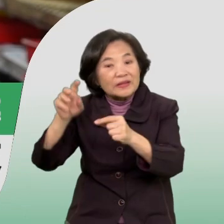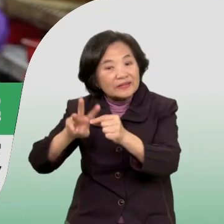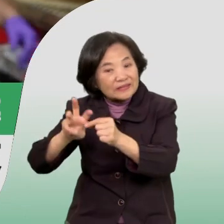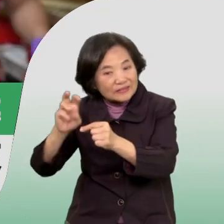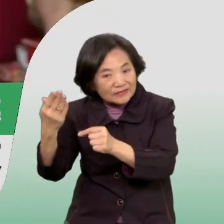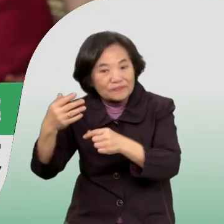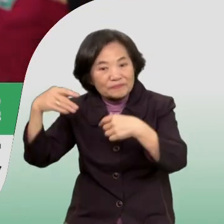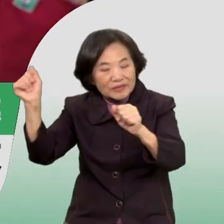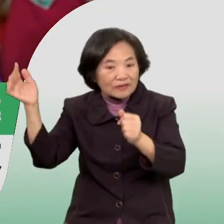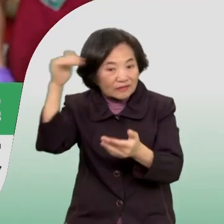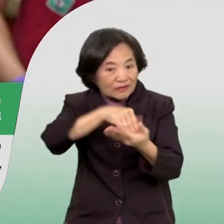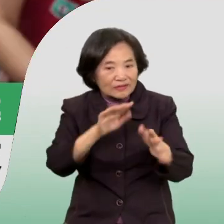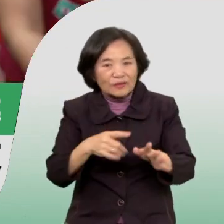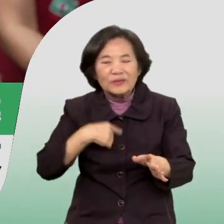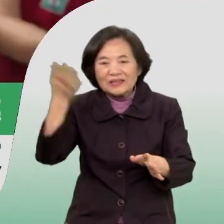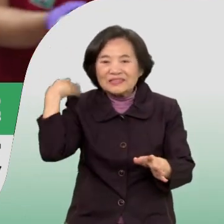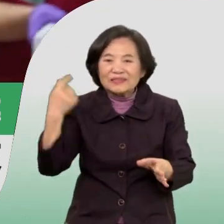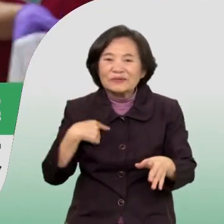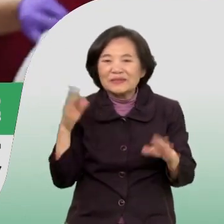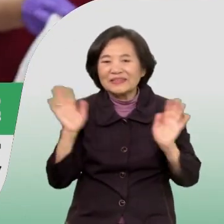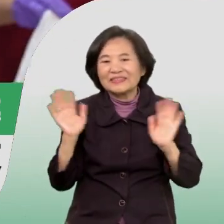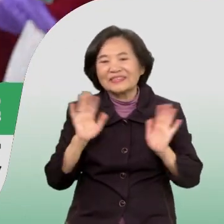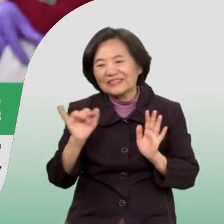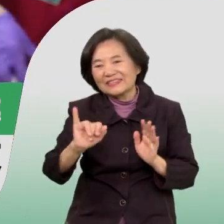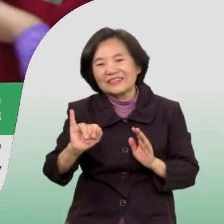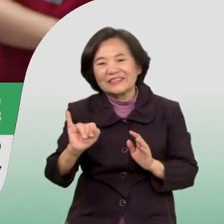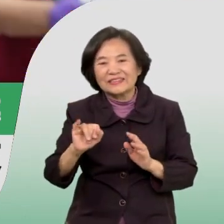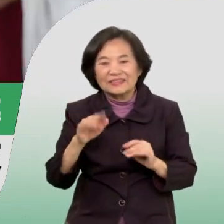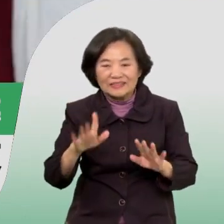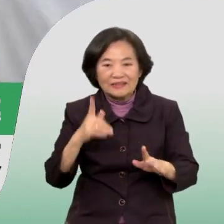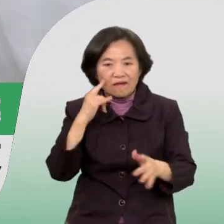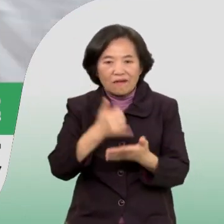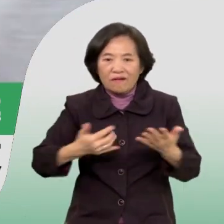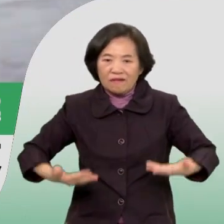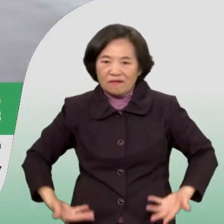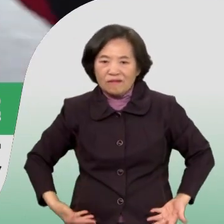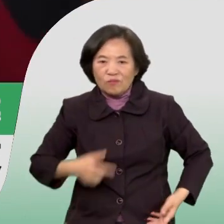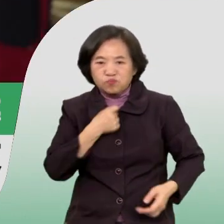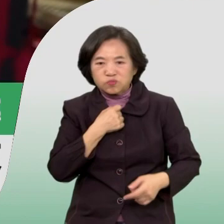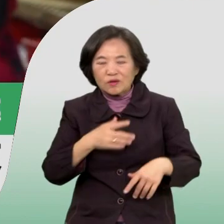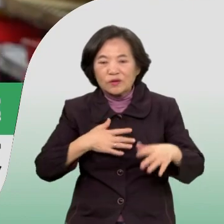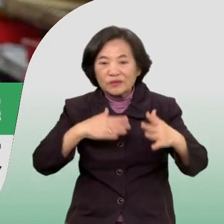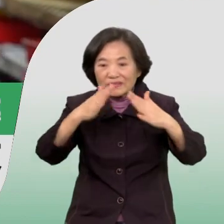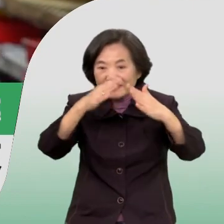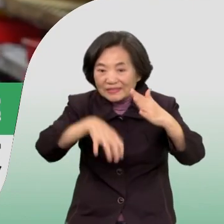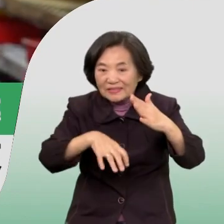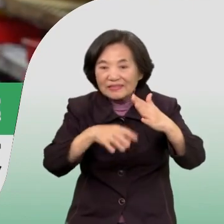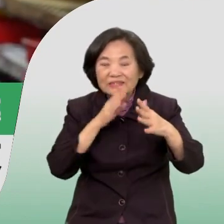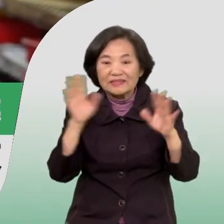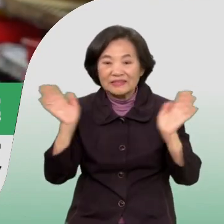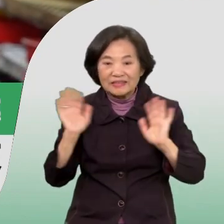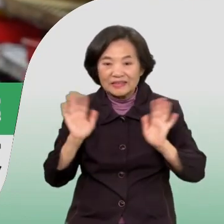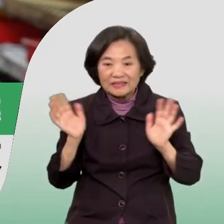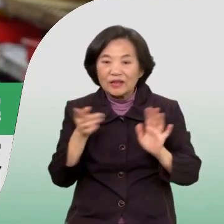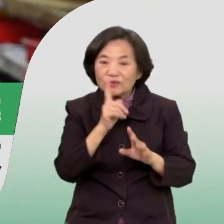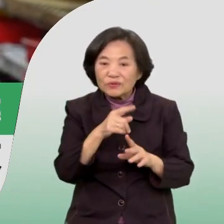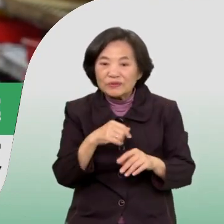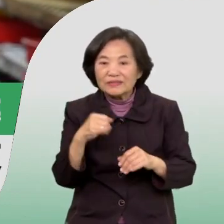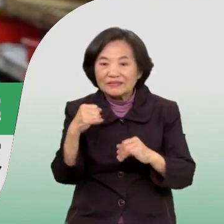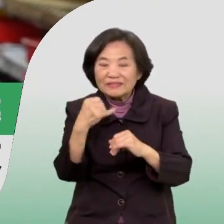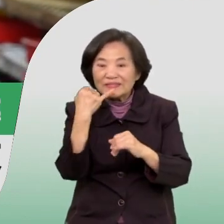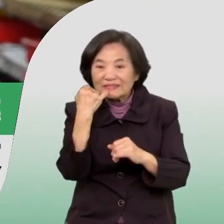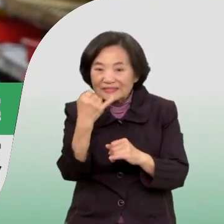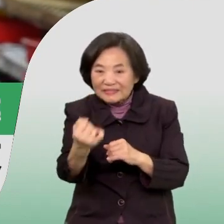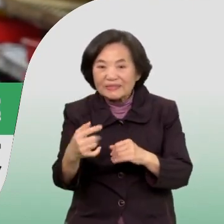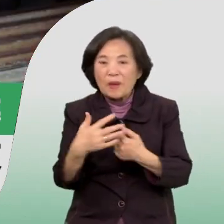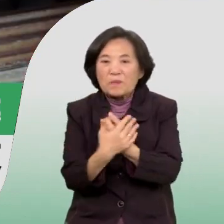下，从小阿姐学到呀，我退休诶，哦，我卡也系因为四年因为讲产宝宝学胎